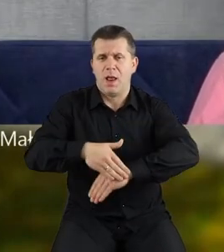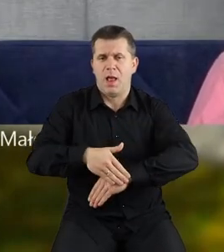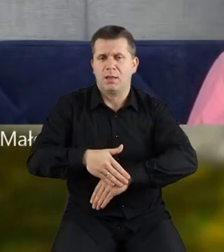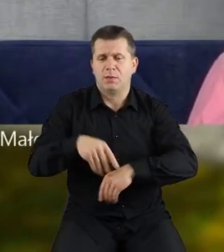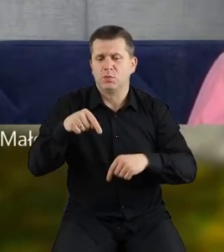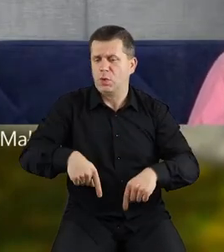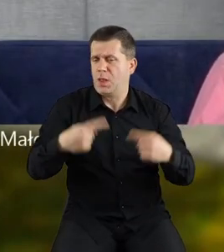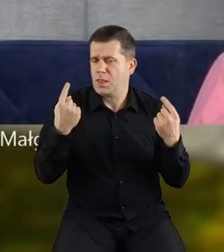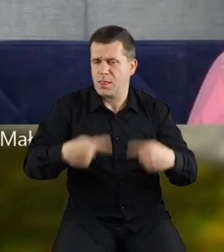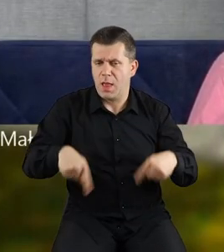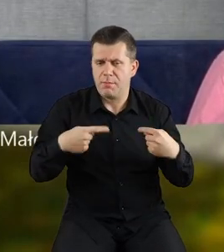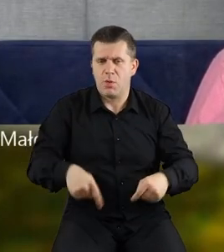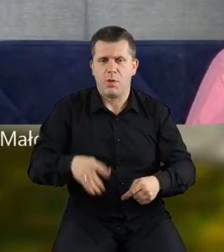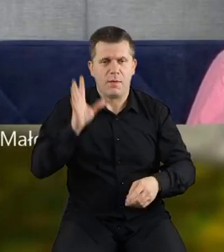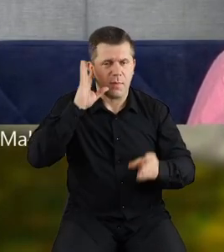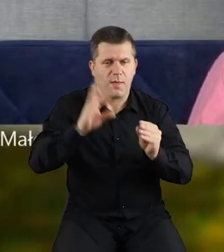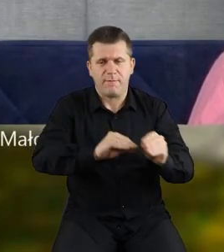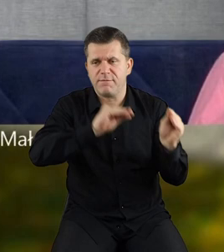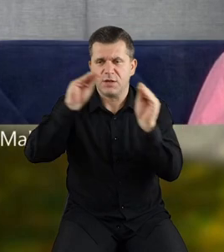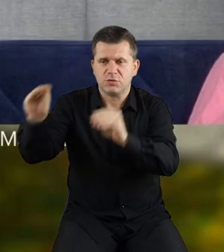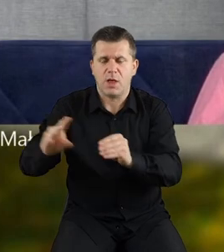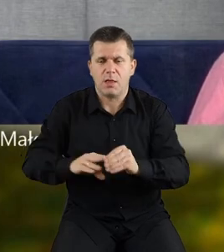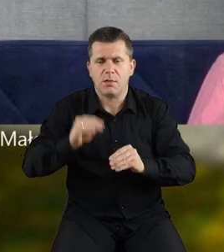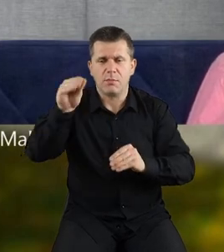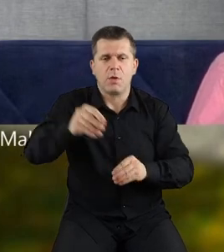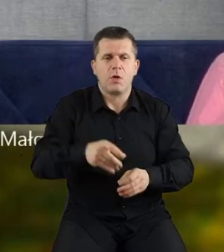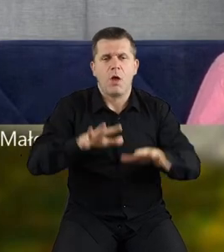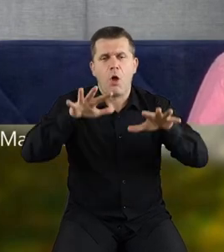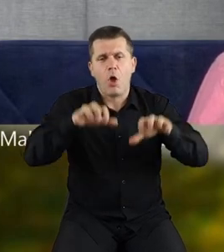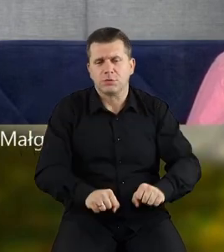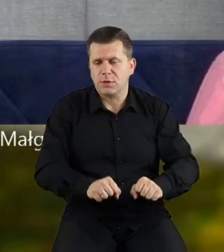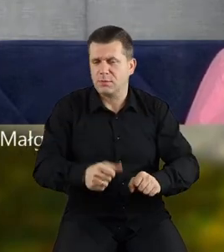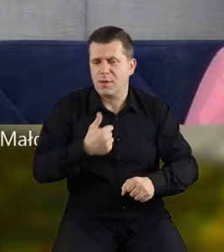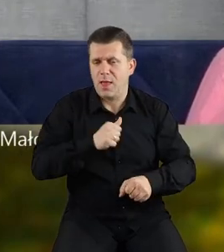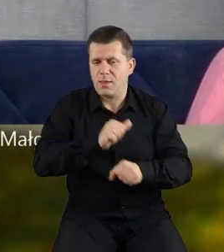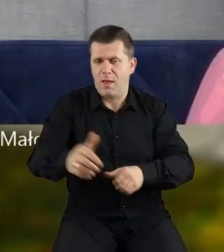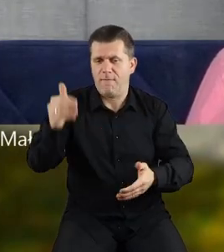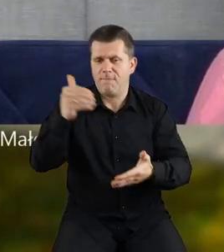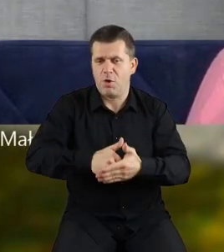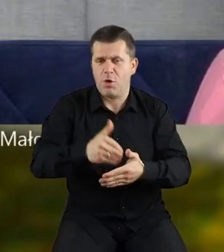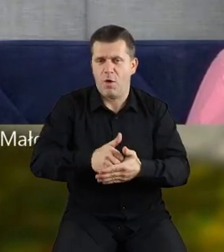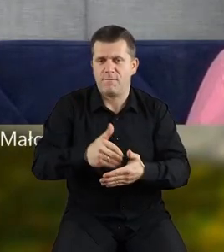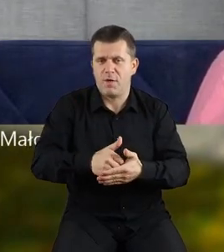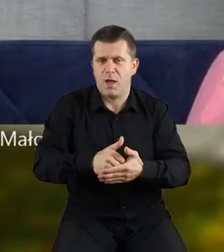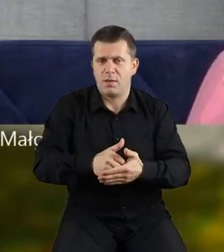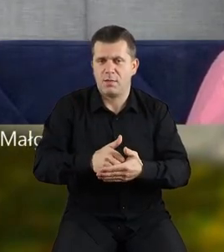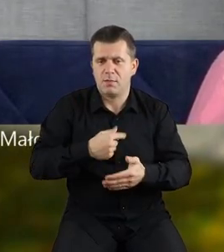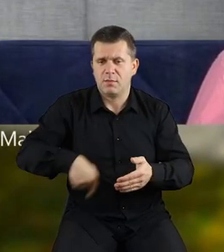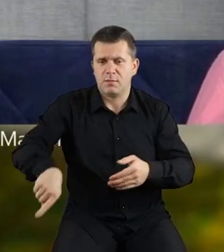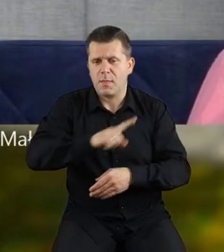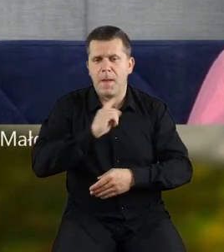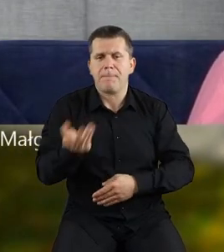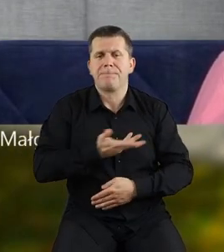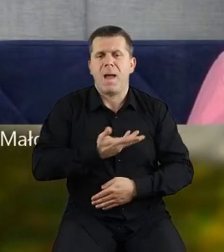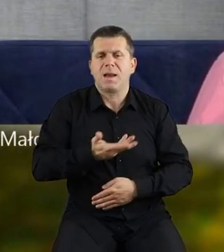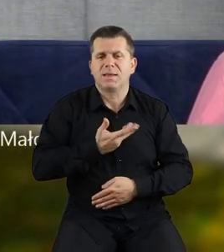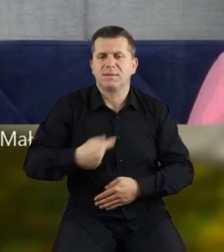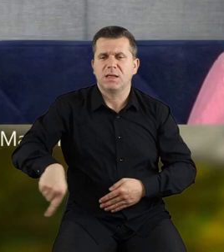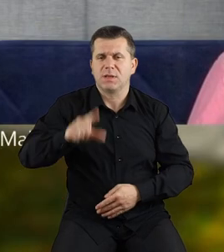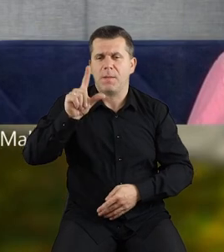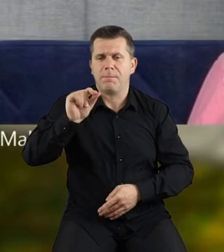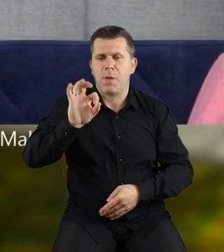granic, tutaj nie było wysiedleń, ani nie było osiedleń. Ja jestem wychowana na